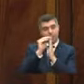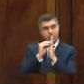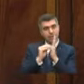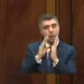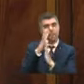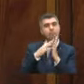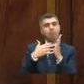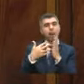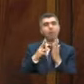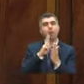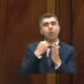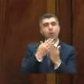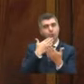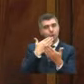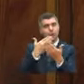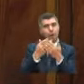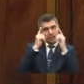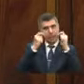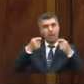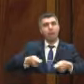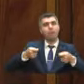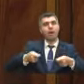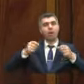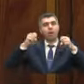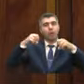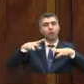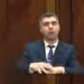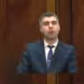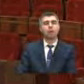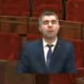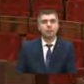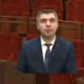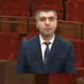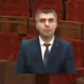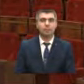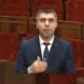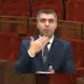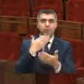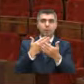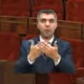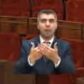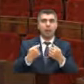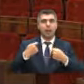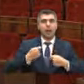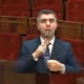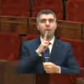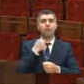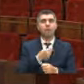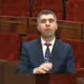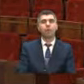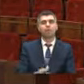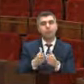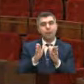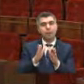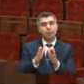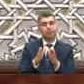برنامجنا الحكومي. شكرا جزيلا والسلام عليكم ورحمة الله وبركاته. شكرا شكرا سيد رئيس الحكومة. نفتح